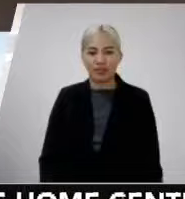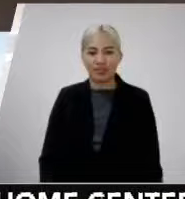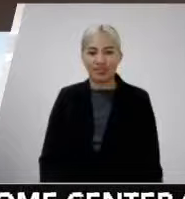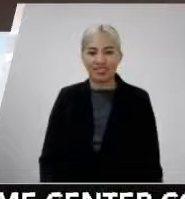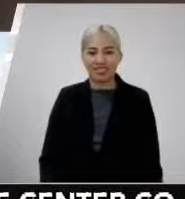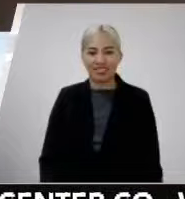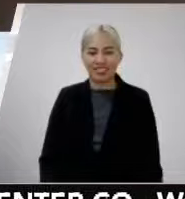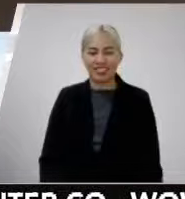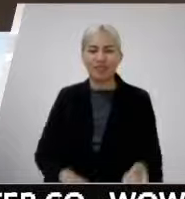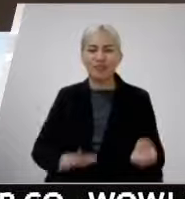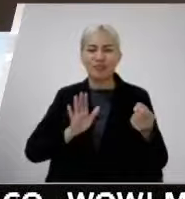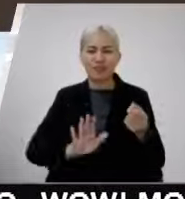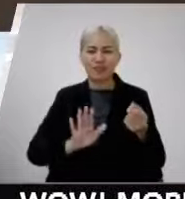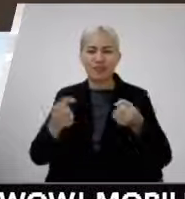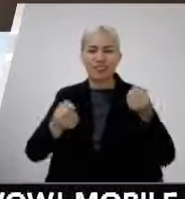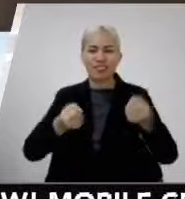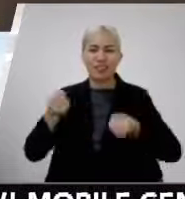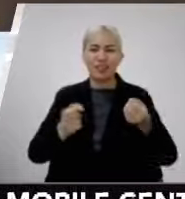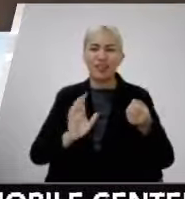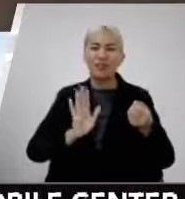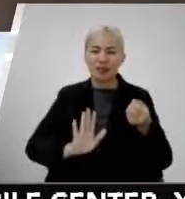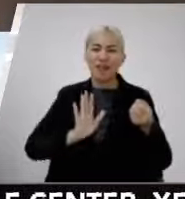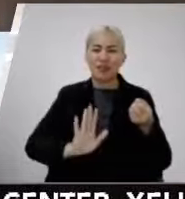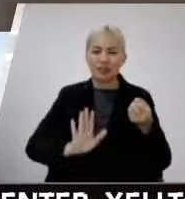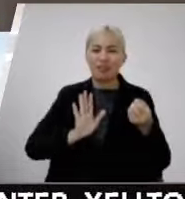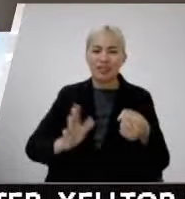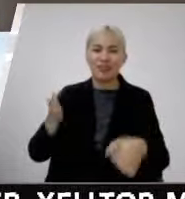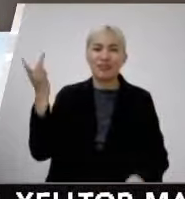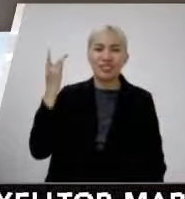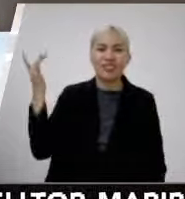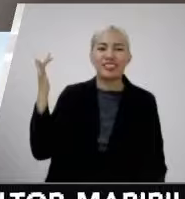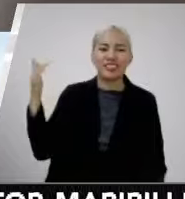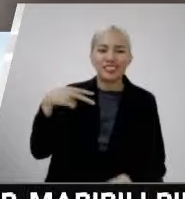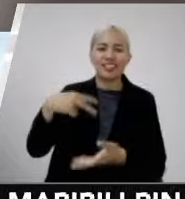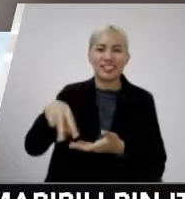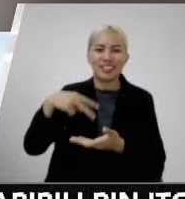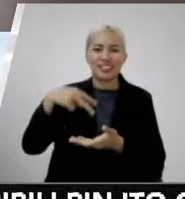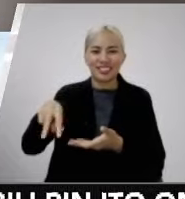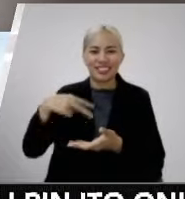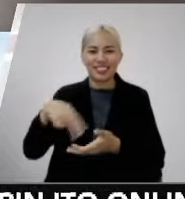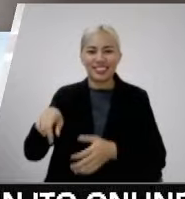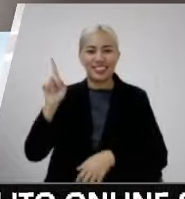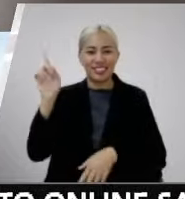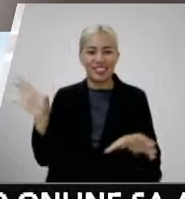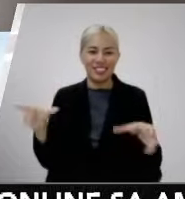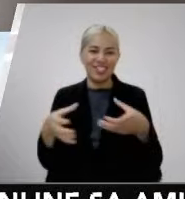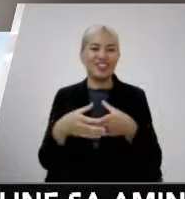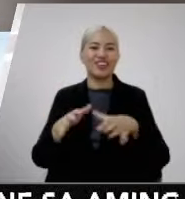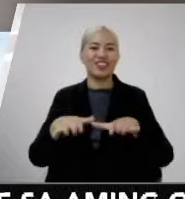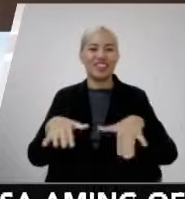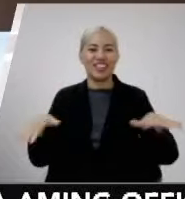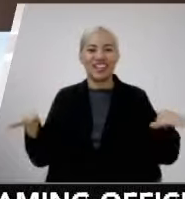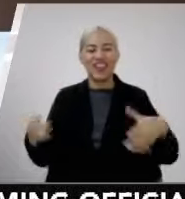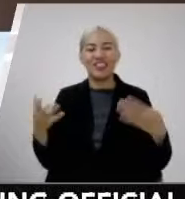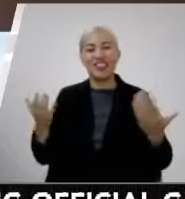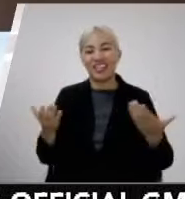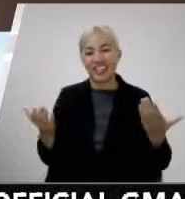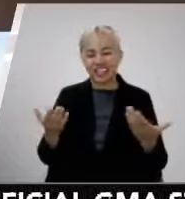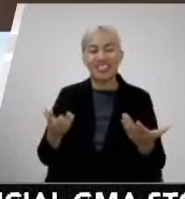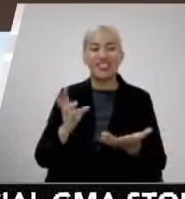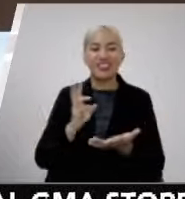You know, instant party sa tabi-tabi ang grupo ng mga bata sa bayan ng Bintar. Hot out to the max